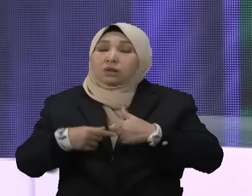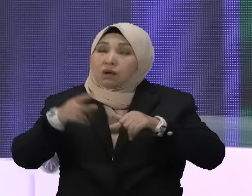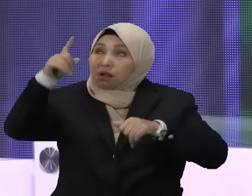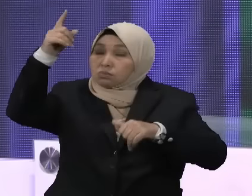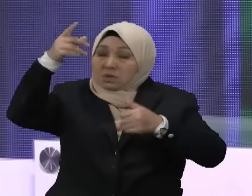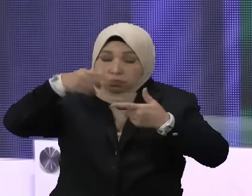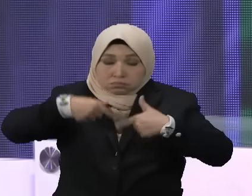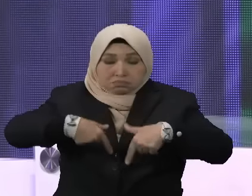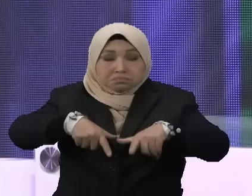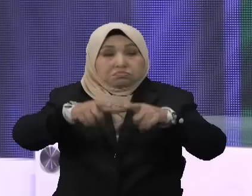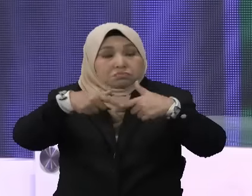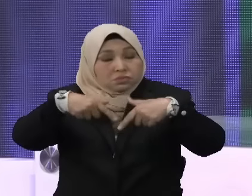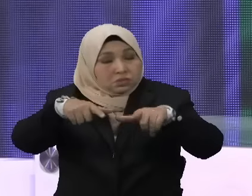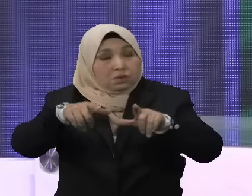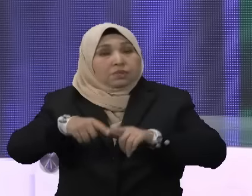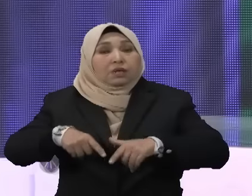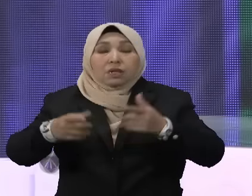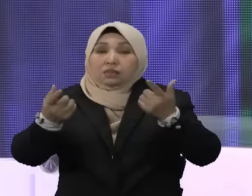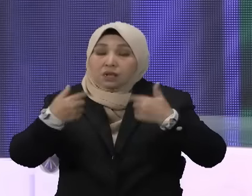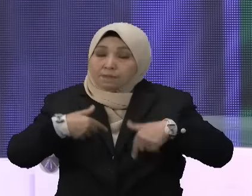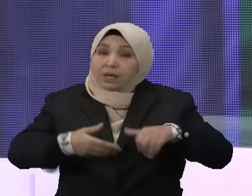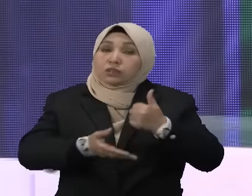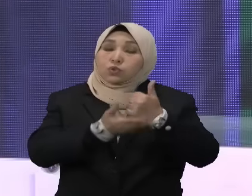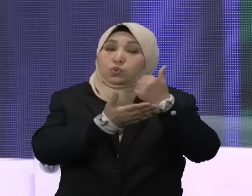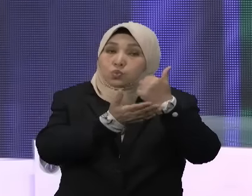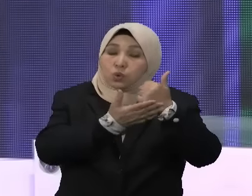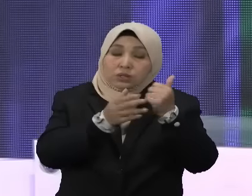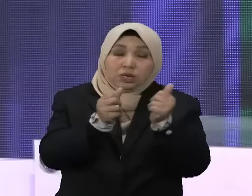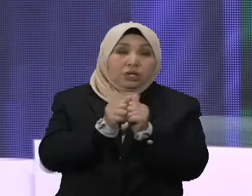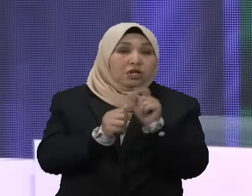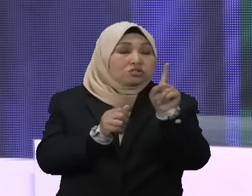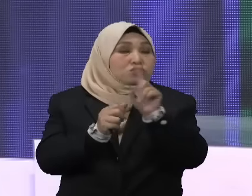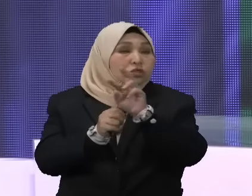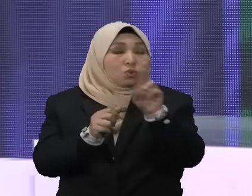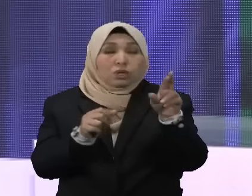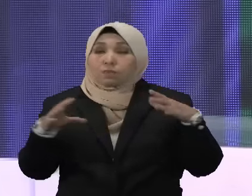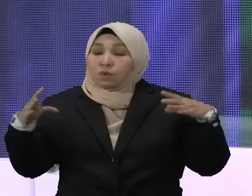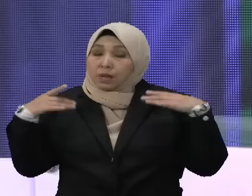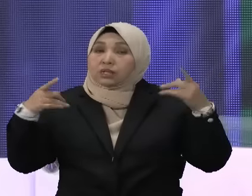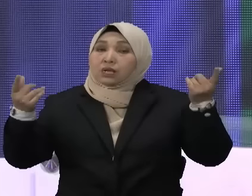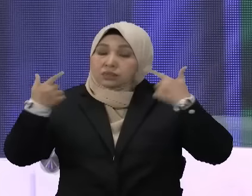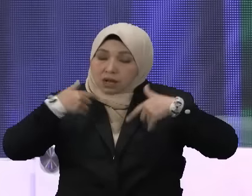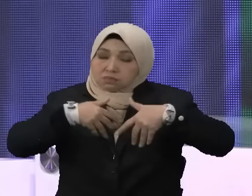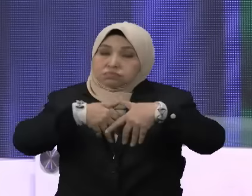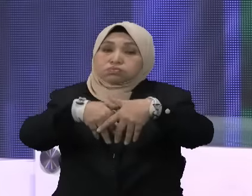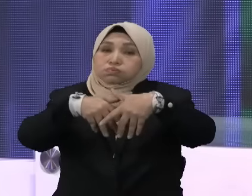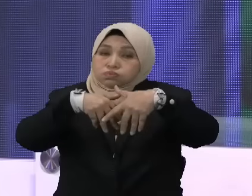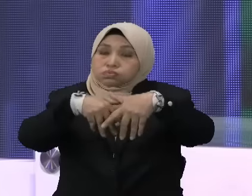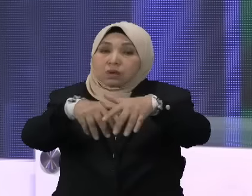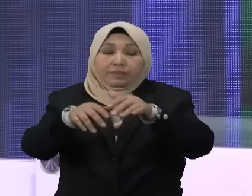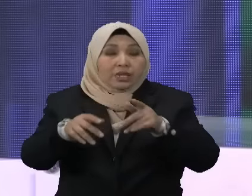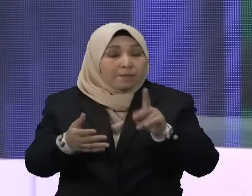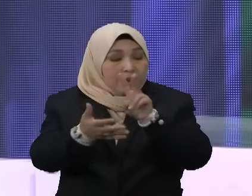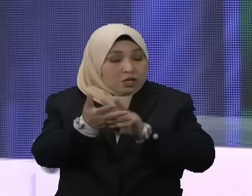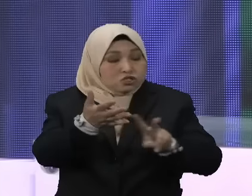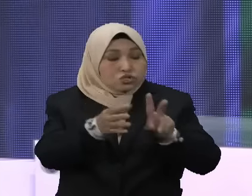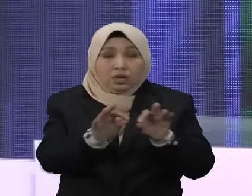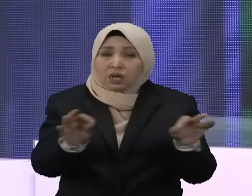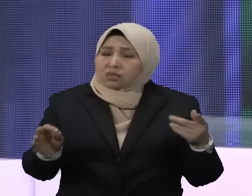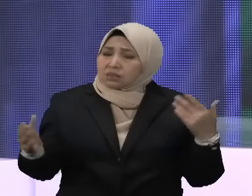bagimu, sesungguhnya aku akan mendatangkan bantuan kepadamu dengan 1,000 malaikat yang datang berturut-turut. Apabila kita membaca ayat ini,